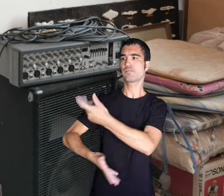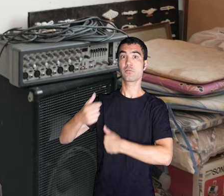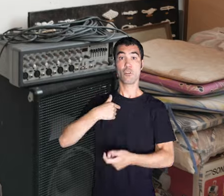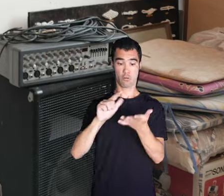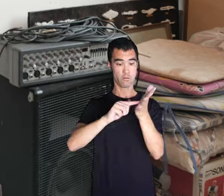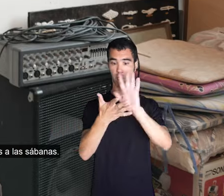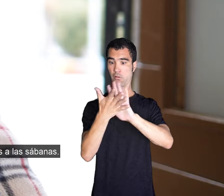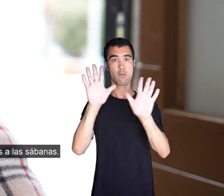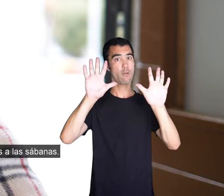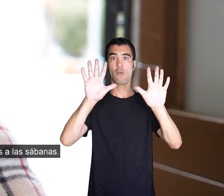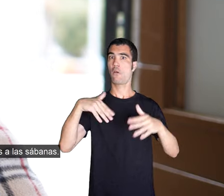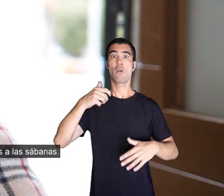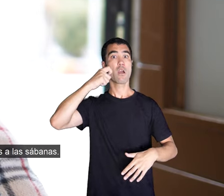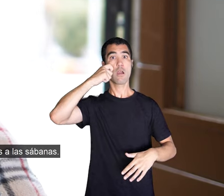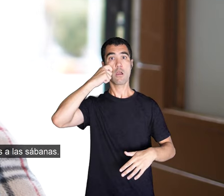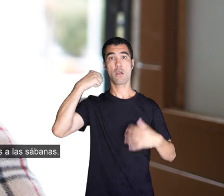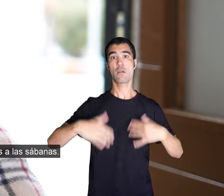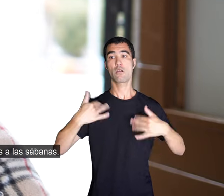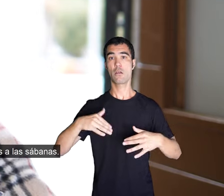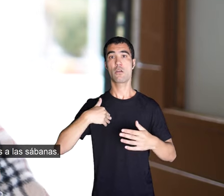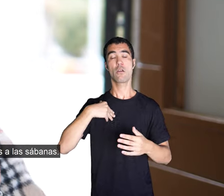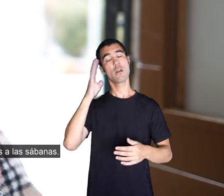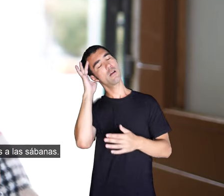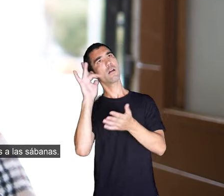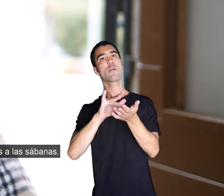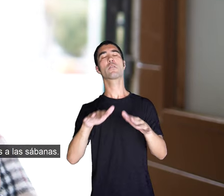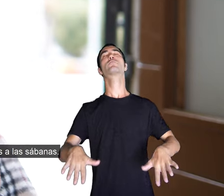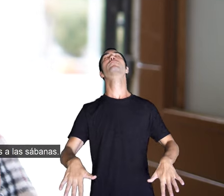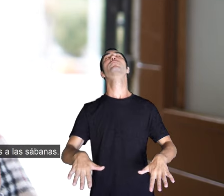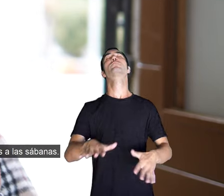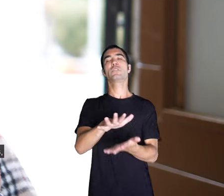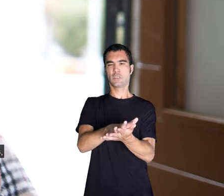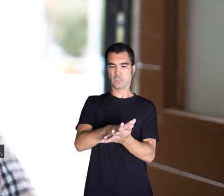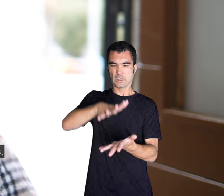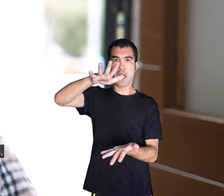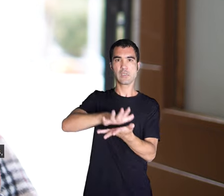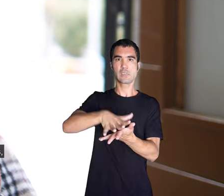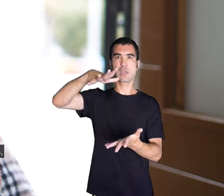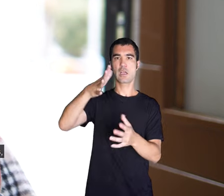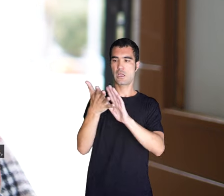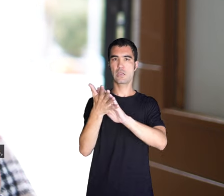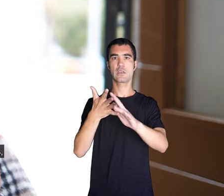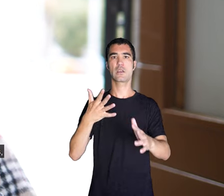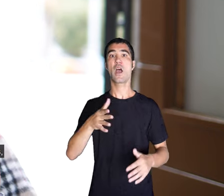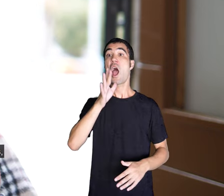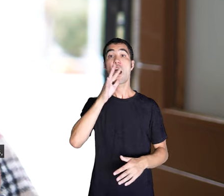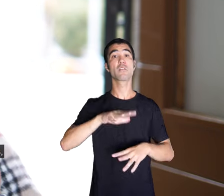tenia un cais que quan me girava dins el llit, les mans s'aferraven en el sol de cais. I ara no, ara tenen